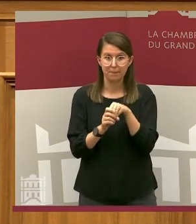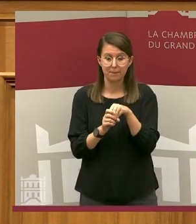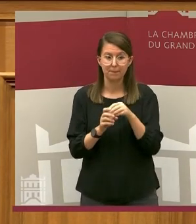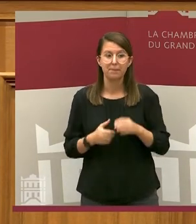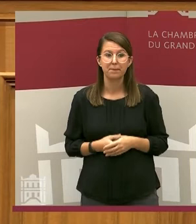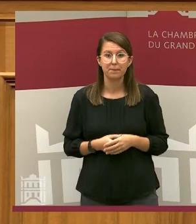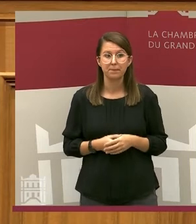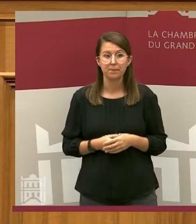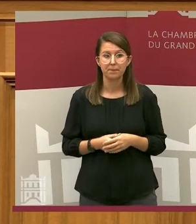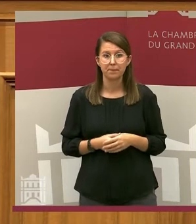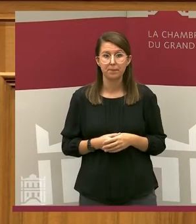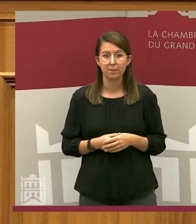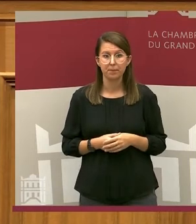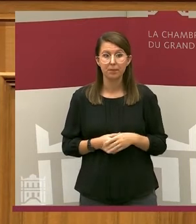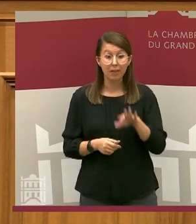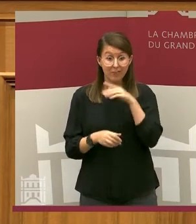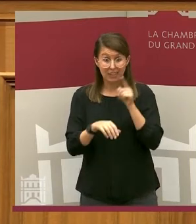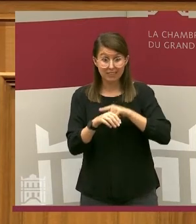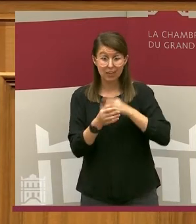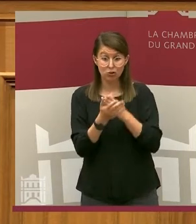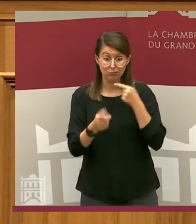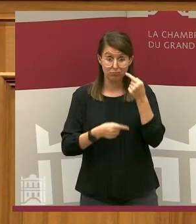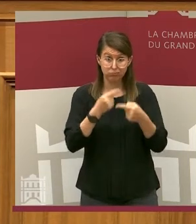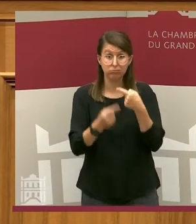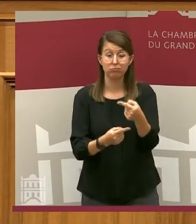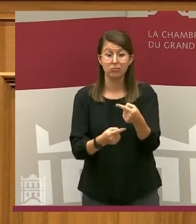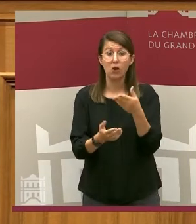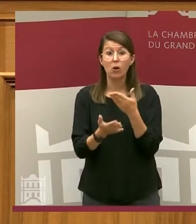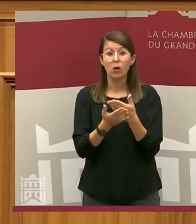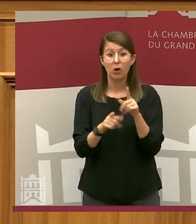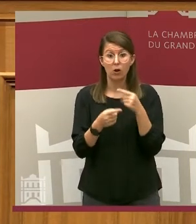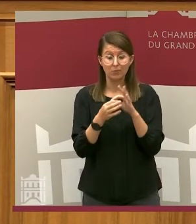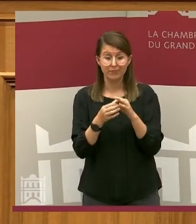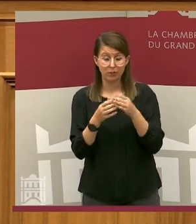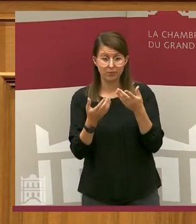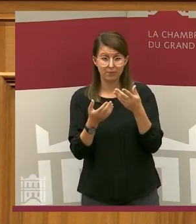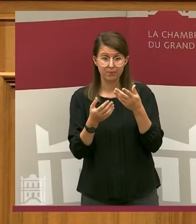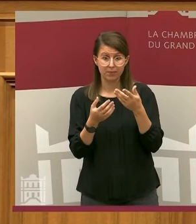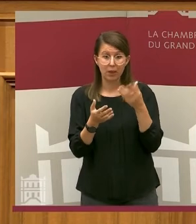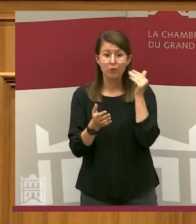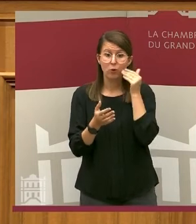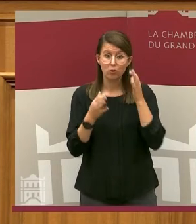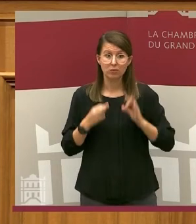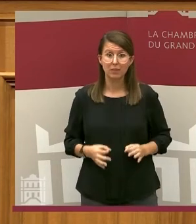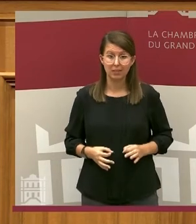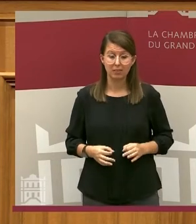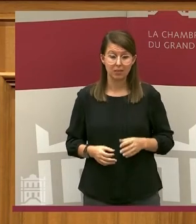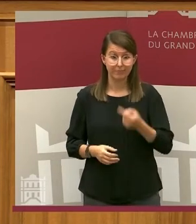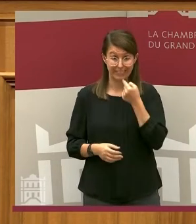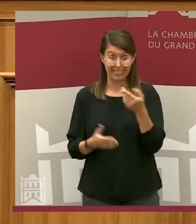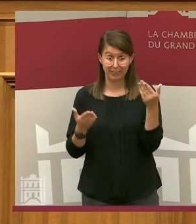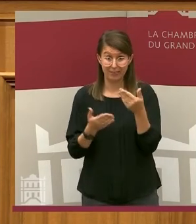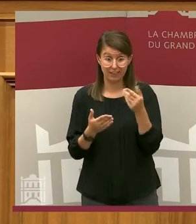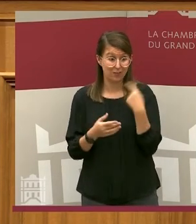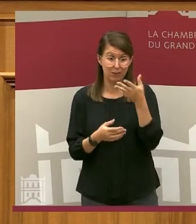hat. Viel Zeit ist nämlich unter dem vergangen, bei den Annoncen vom Wohnungsminister muss ich dann aber feststellen, dass nicht